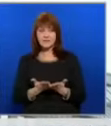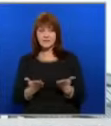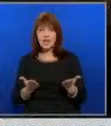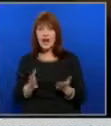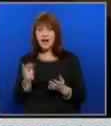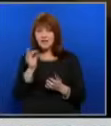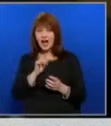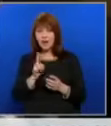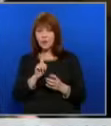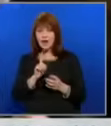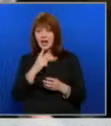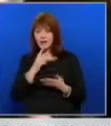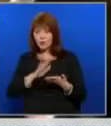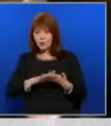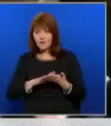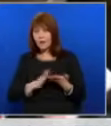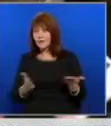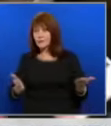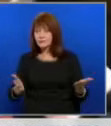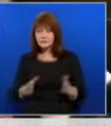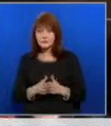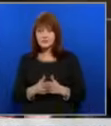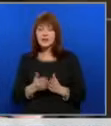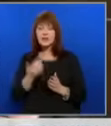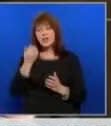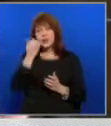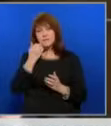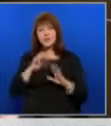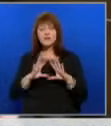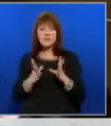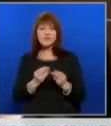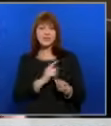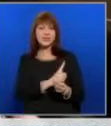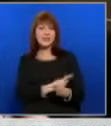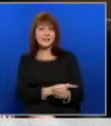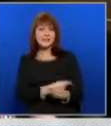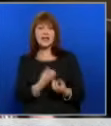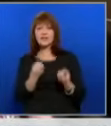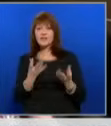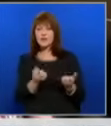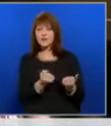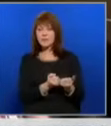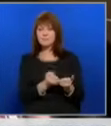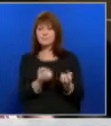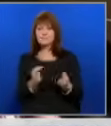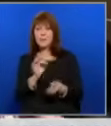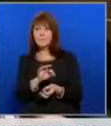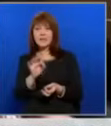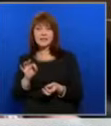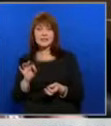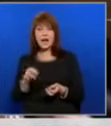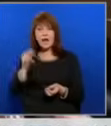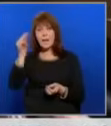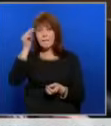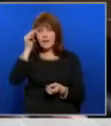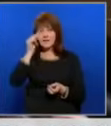не е договорено. Като има общи национални приоритети, използваме всичките си сили от всички възможни места, защото на България